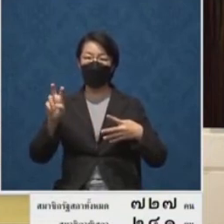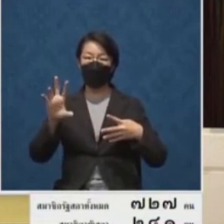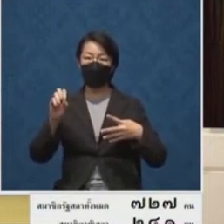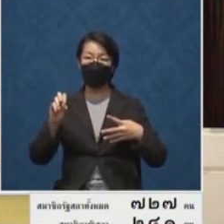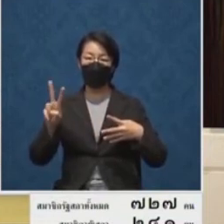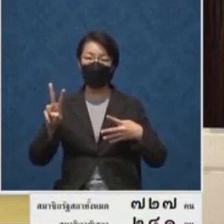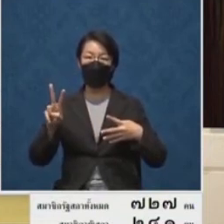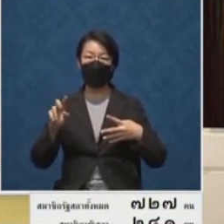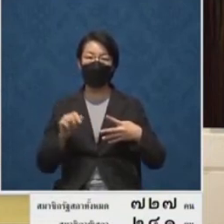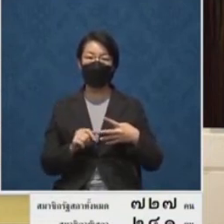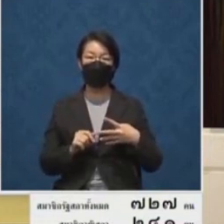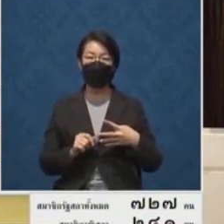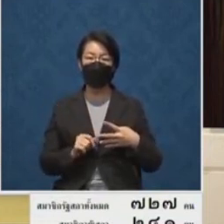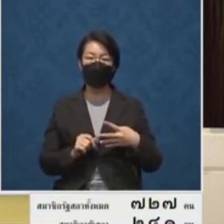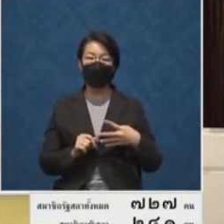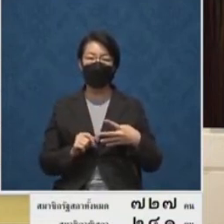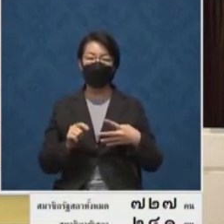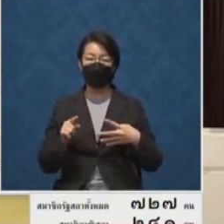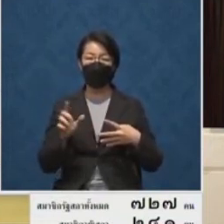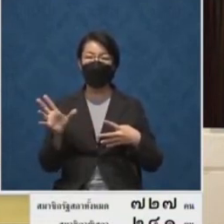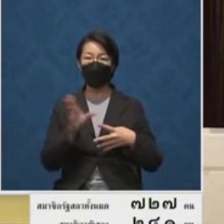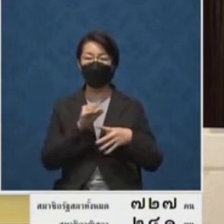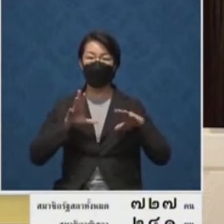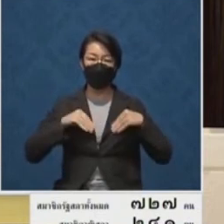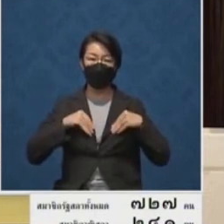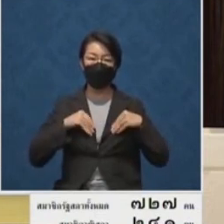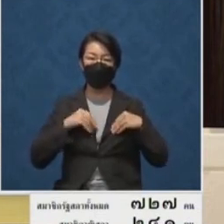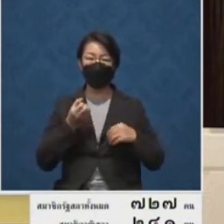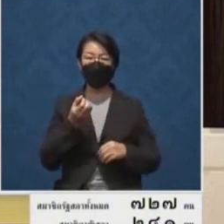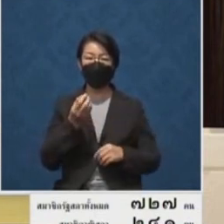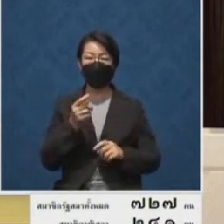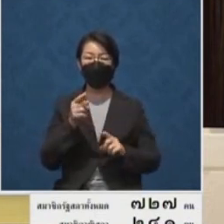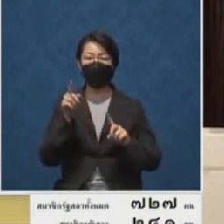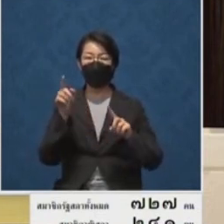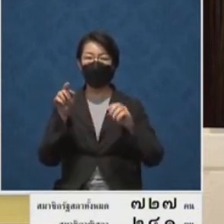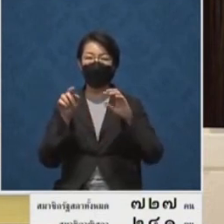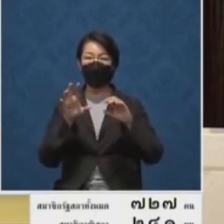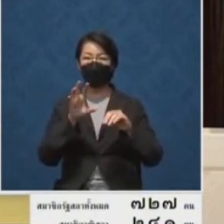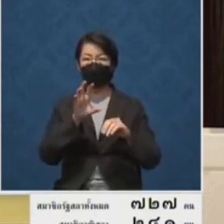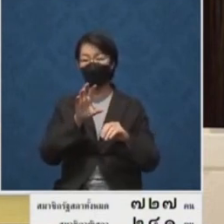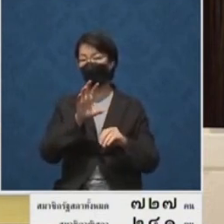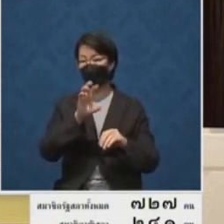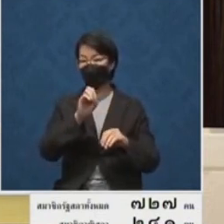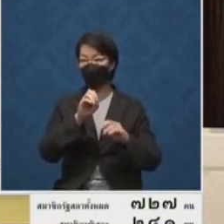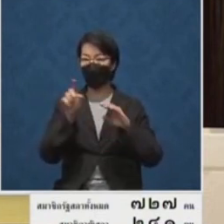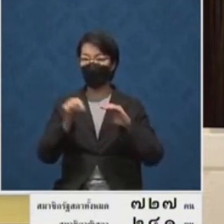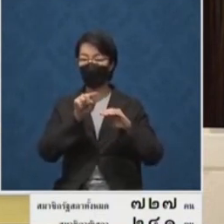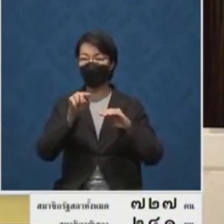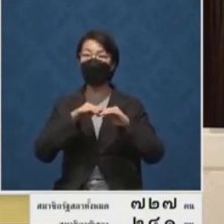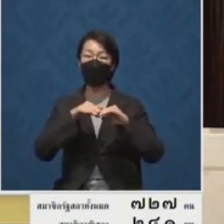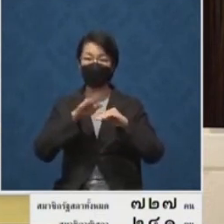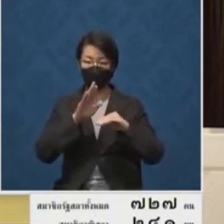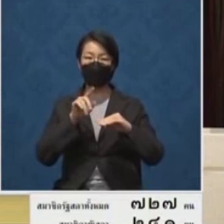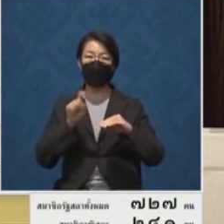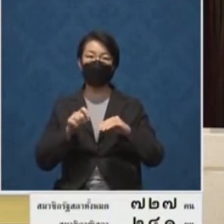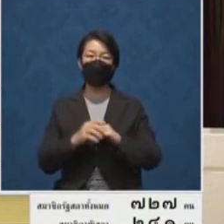382คะแนนไม่รับหลักการ252คะแนนซึ่งคะแนนเสียงรับหลักการมีจำนวนไม่